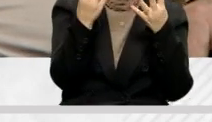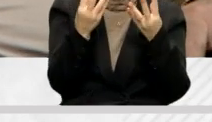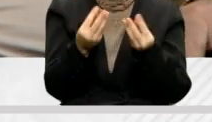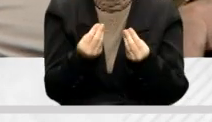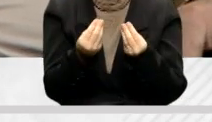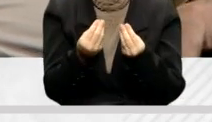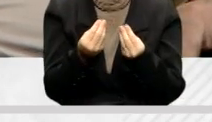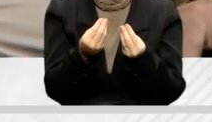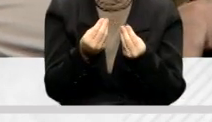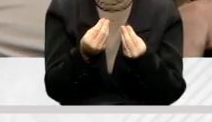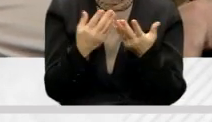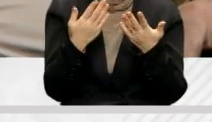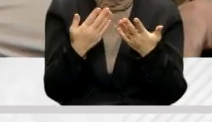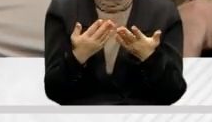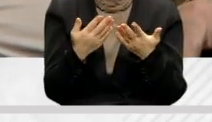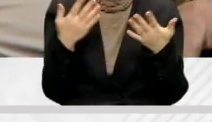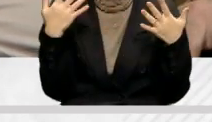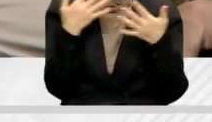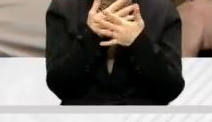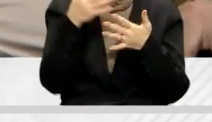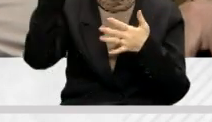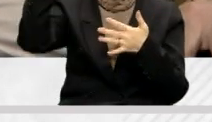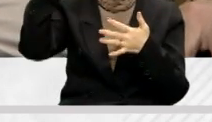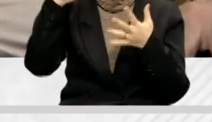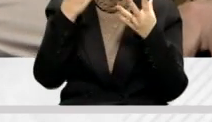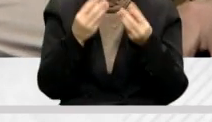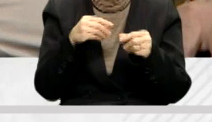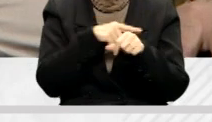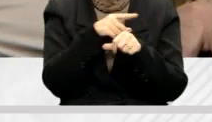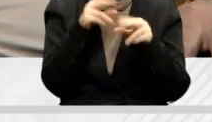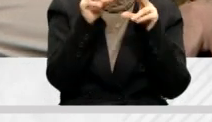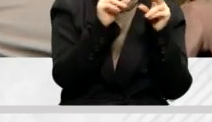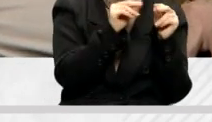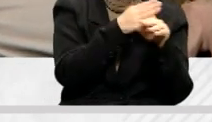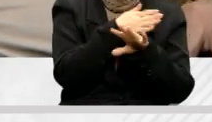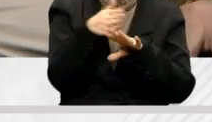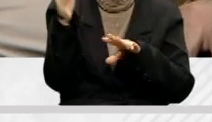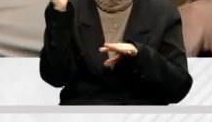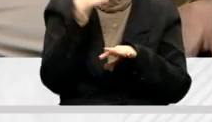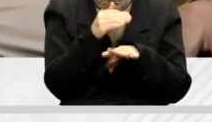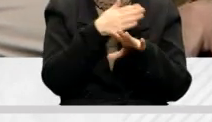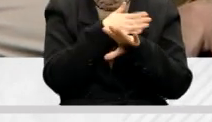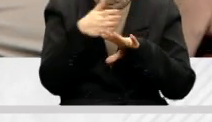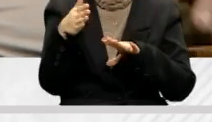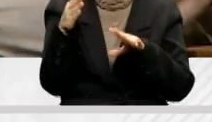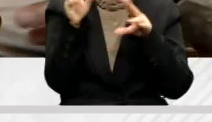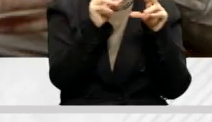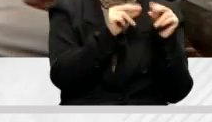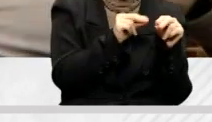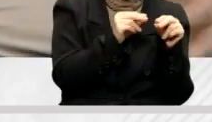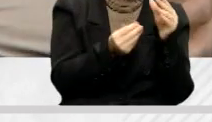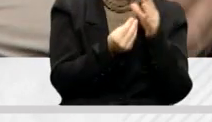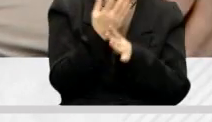bakarsanız gün ışığı. Yani akşam parlak ışığa maruz kaldığınızda uykunuz daha geç geliyor. Geç yattığınızda sabah işe gidiyorsanız işle